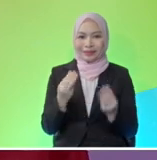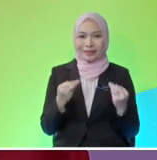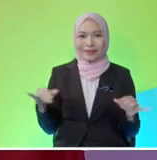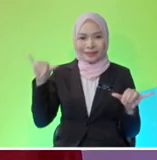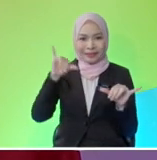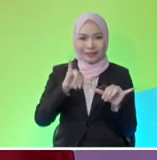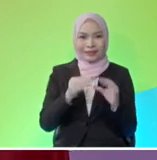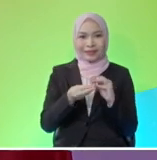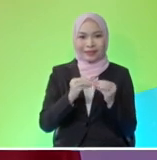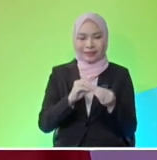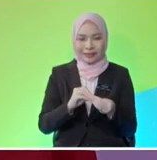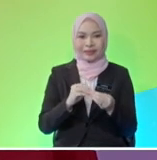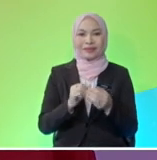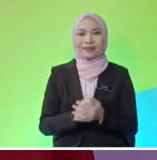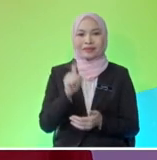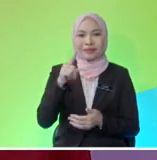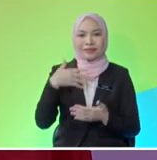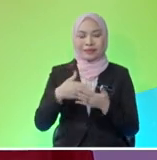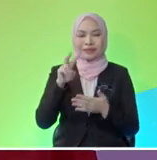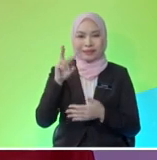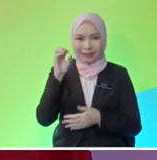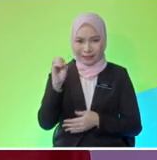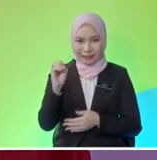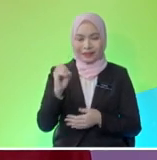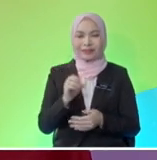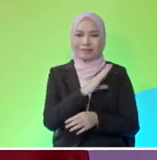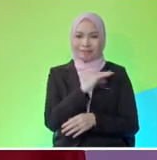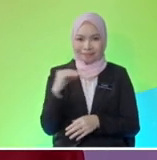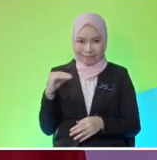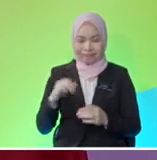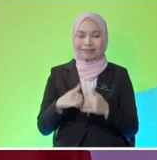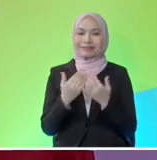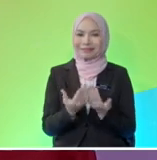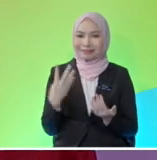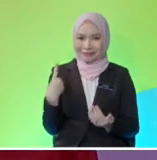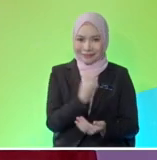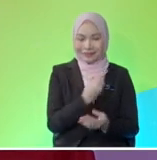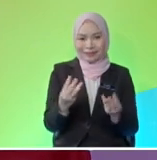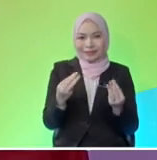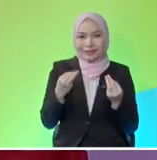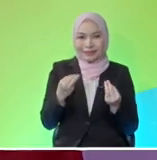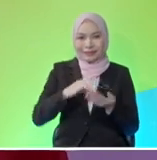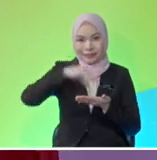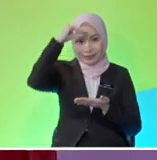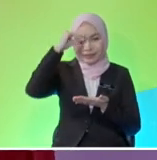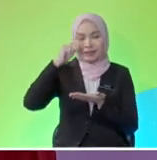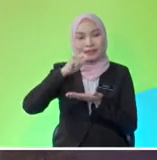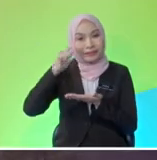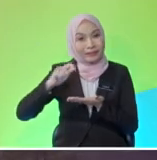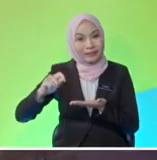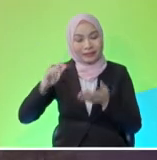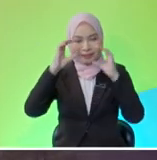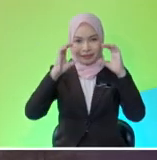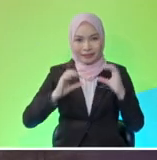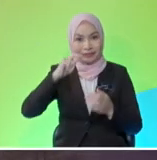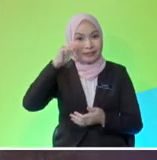nombor 1 hingga 20 juga. Dan juga macam mana kita nak belajar cara tulis nombor dengan betul. Jadi